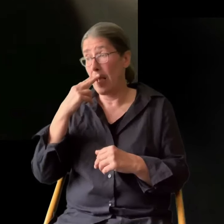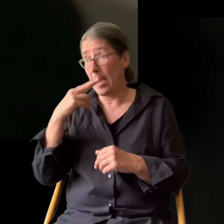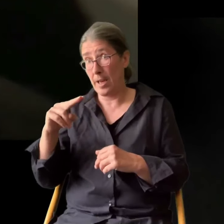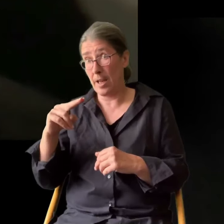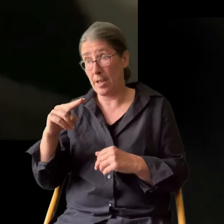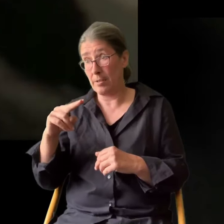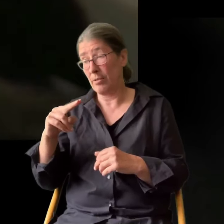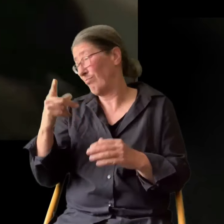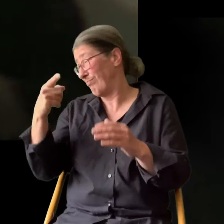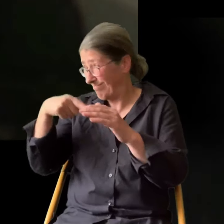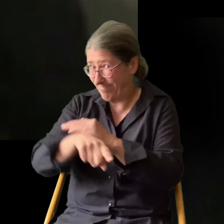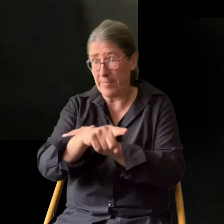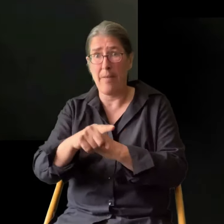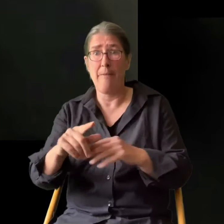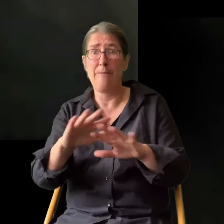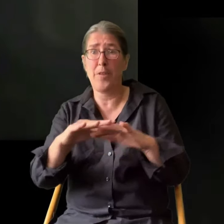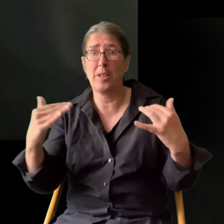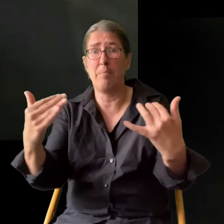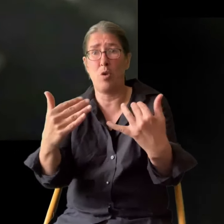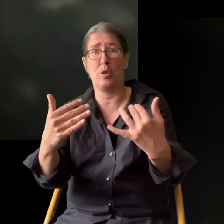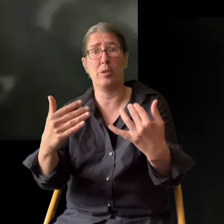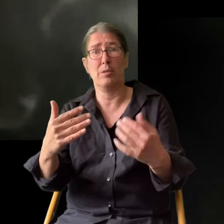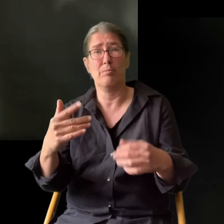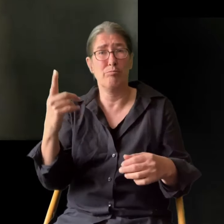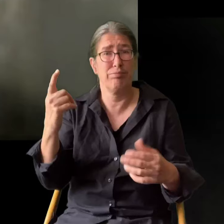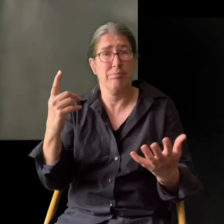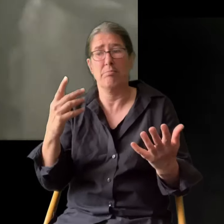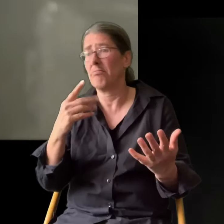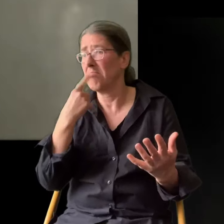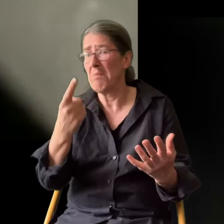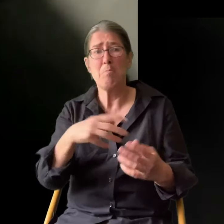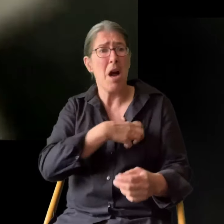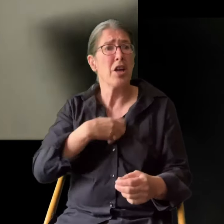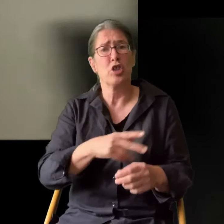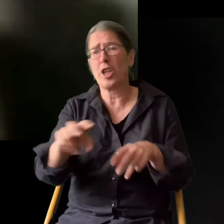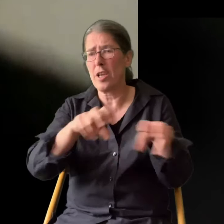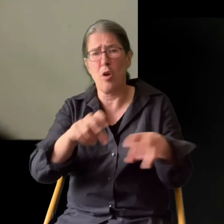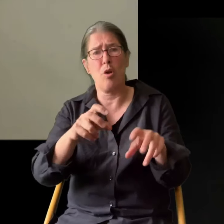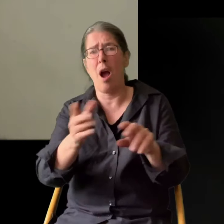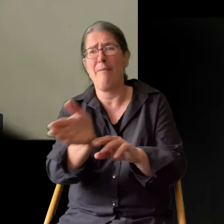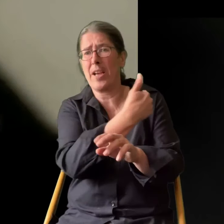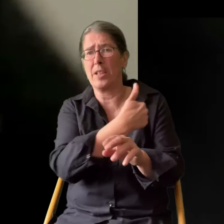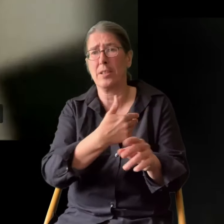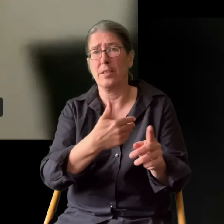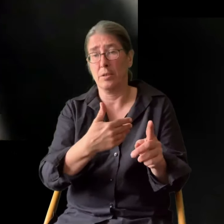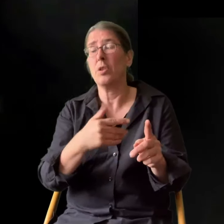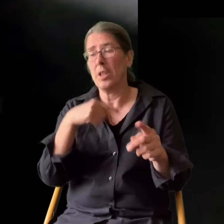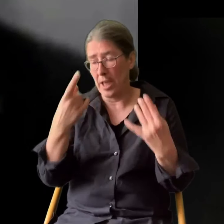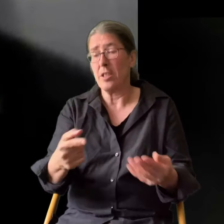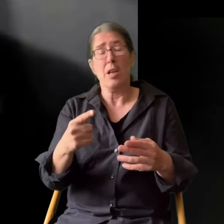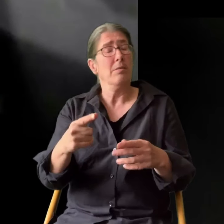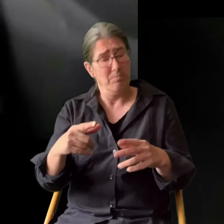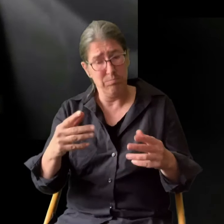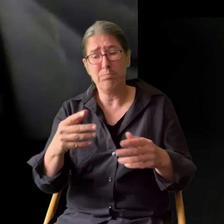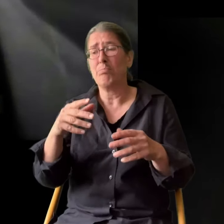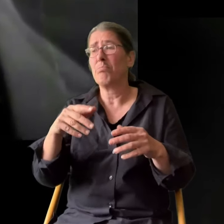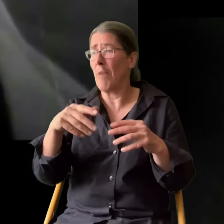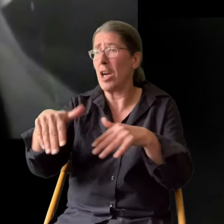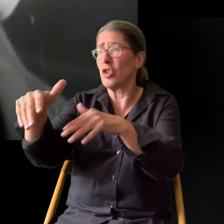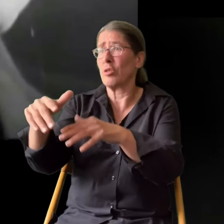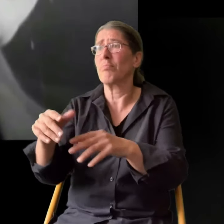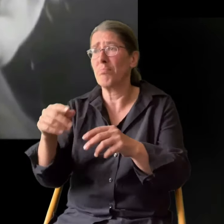Hitler hat die Versammlung gestürmt. Erklärt die bayerische Regierung für abgesetzt, fordert mit hitzigen Worten den Marsch auf Berlin,